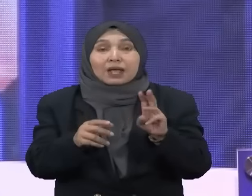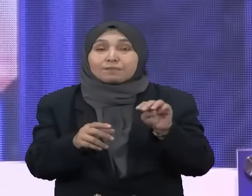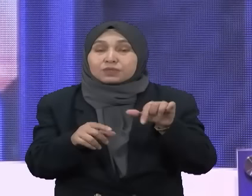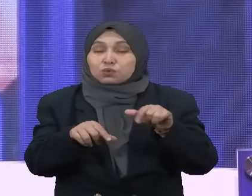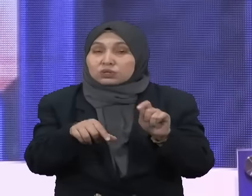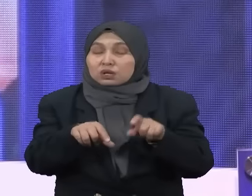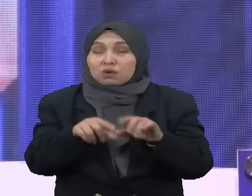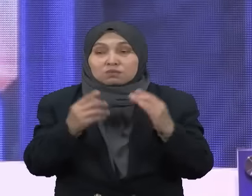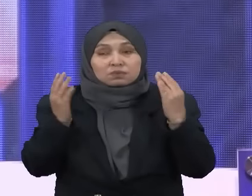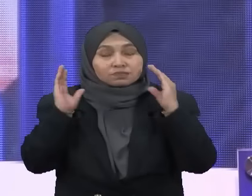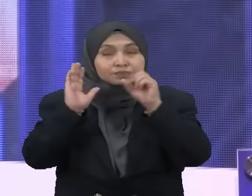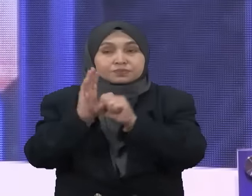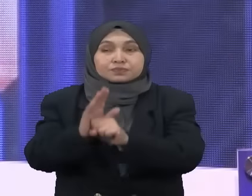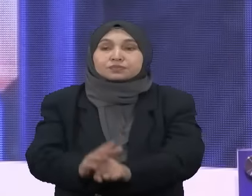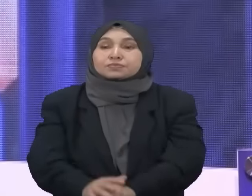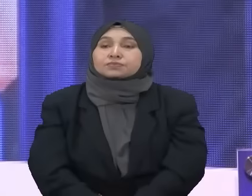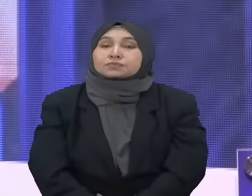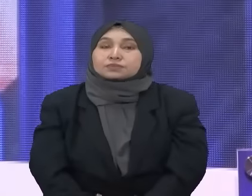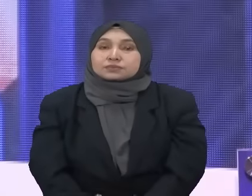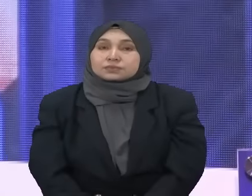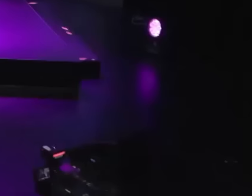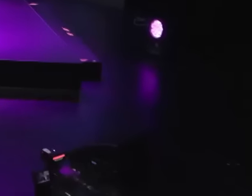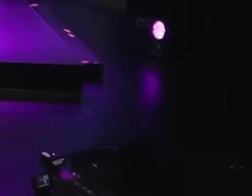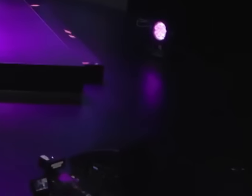Time, Quran, Salat dan Infak.